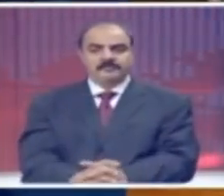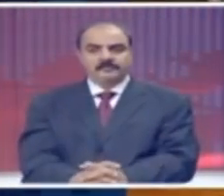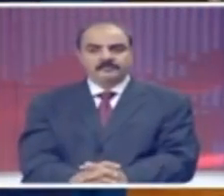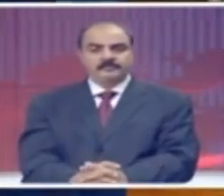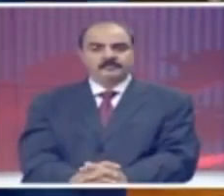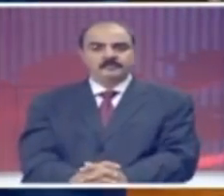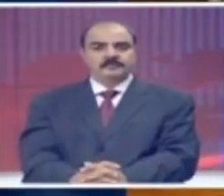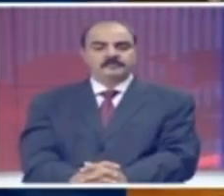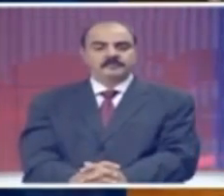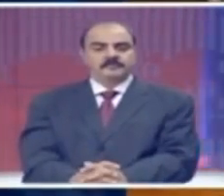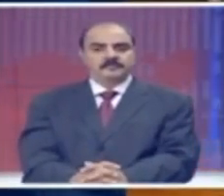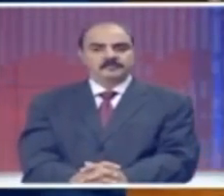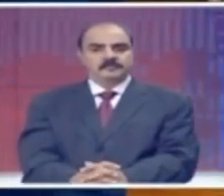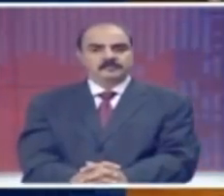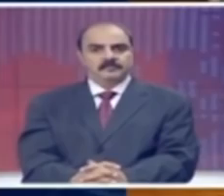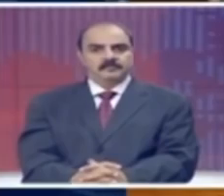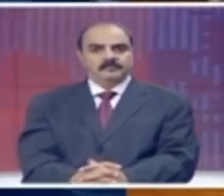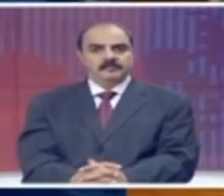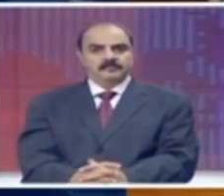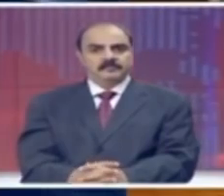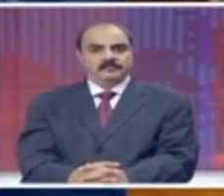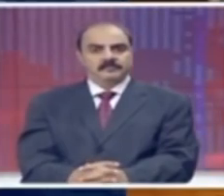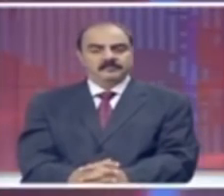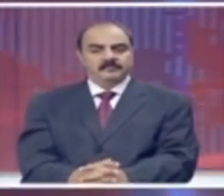لكل الأحداث التي تمر بها مصر.